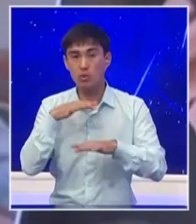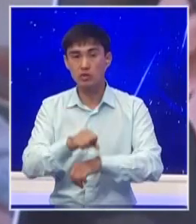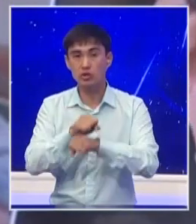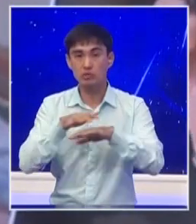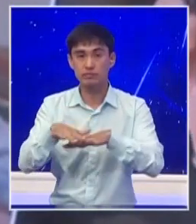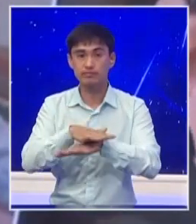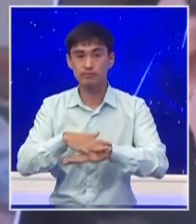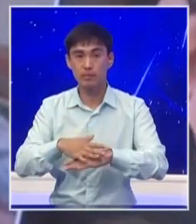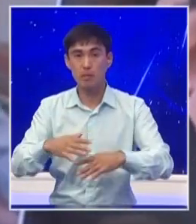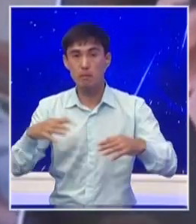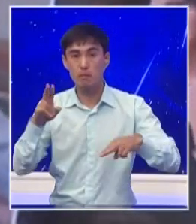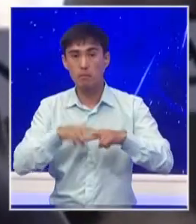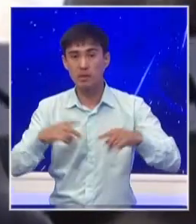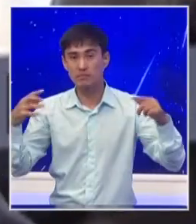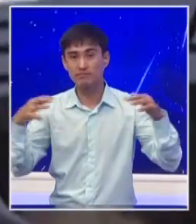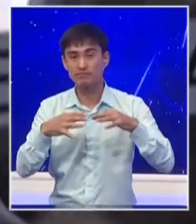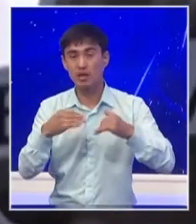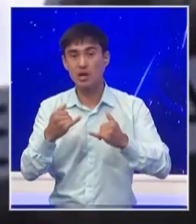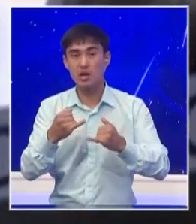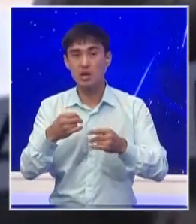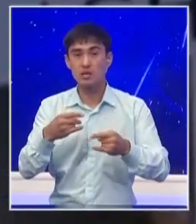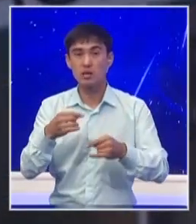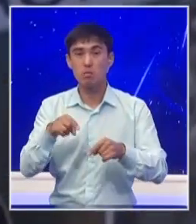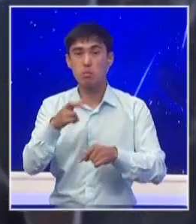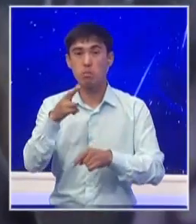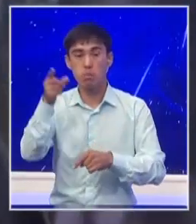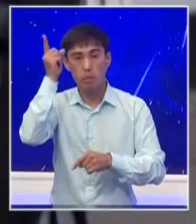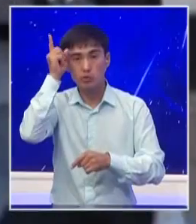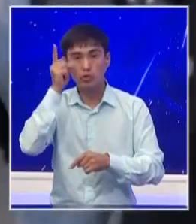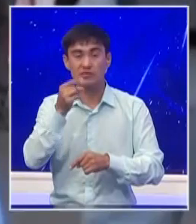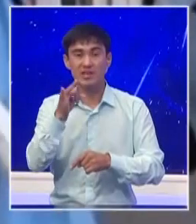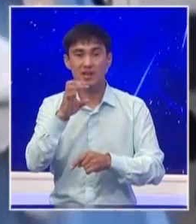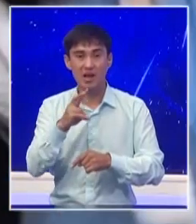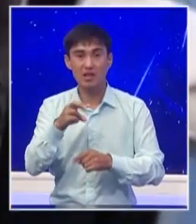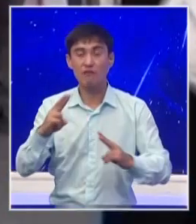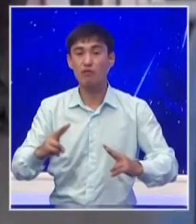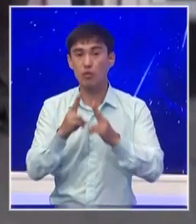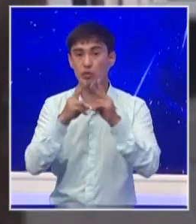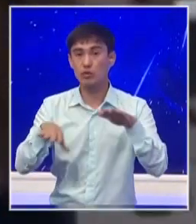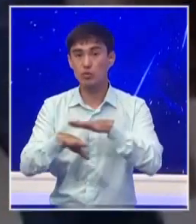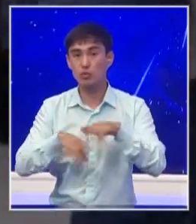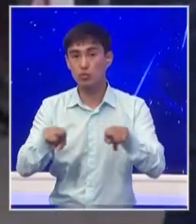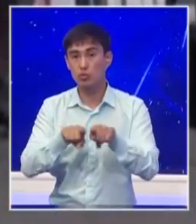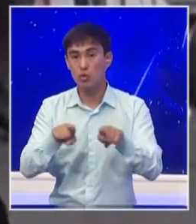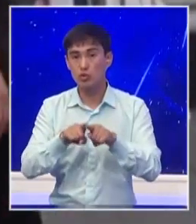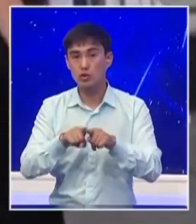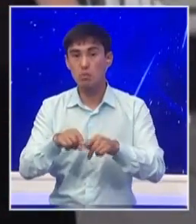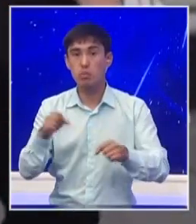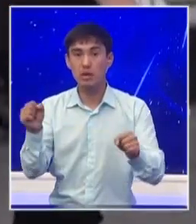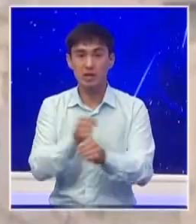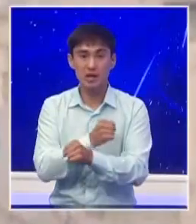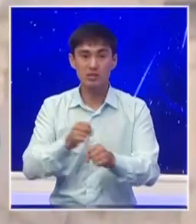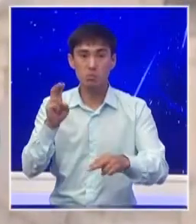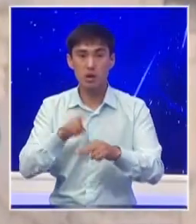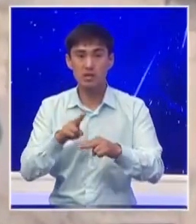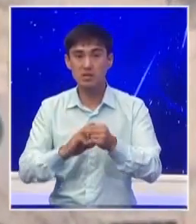столкнулись с полицией в Париже. Та же картина наблюдалась у посольства Ирана в Лондоне, где протестующие подрались с полицией, пытаясь прорваться